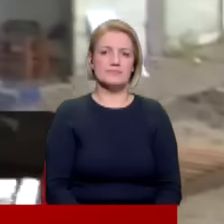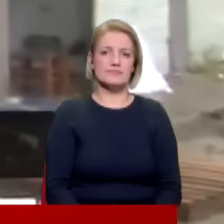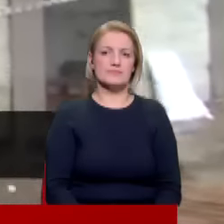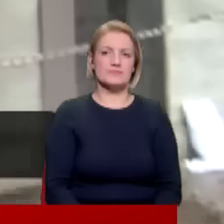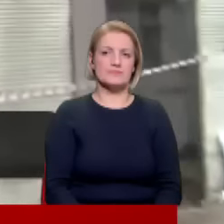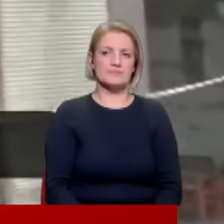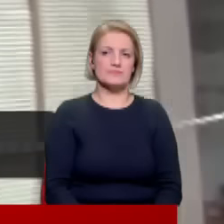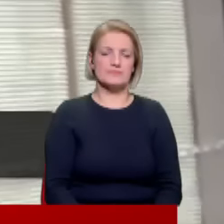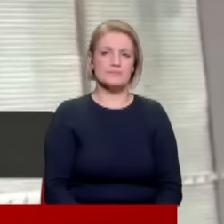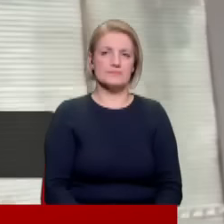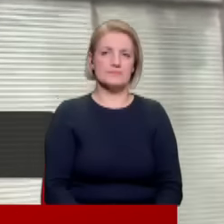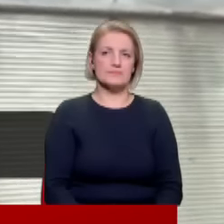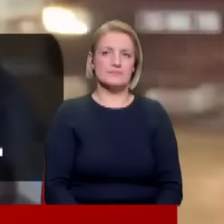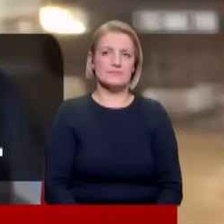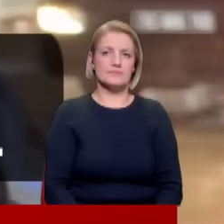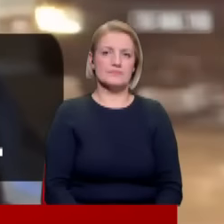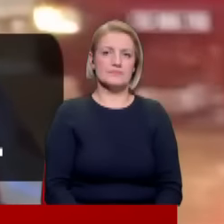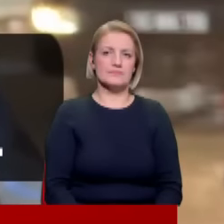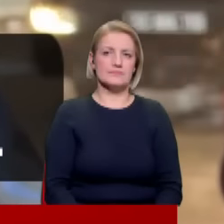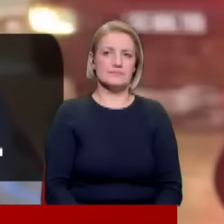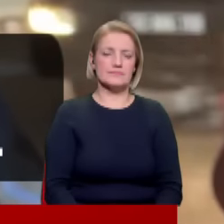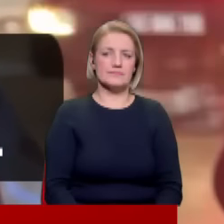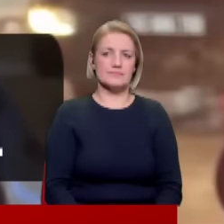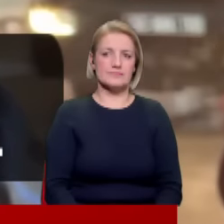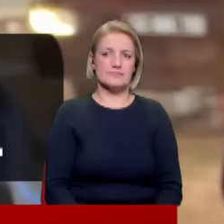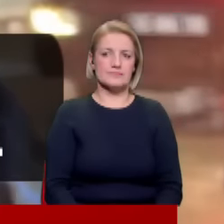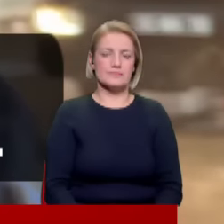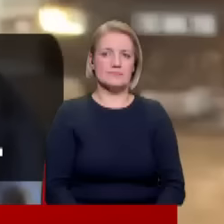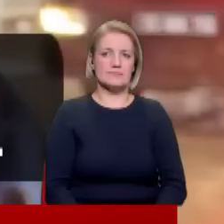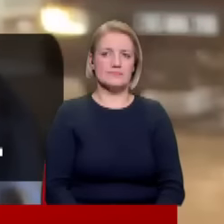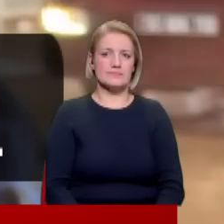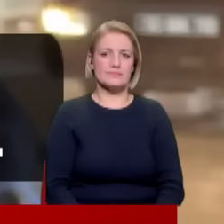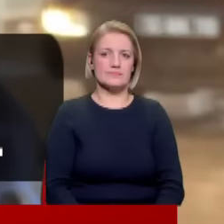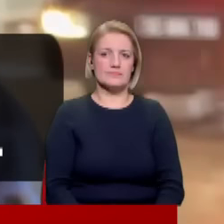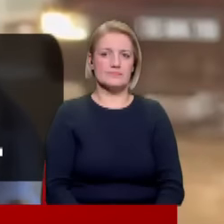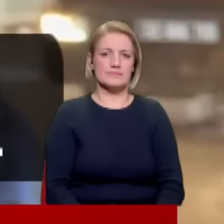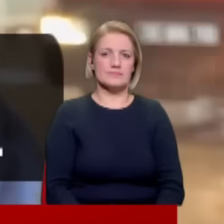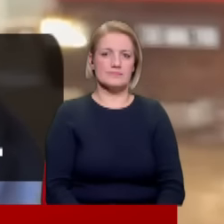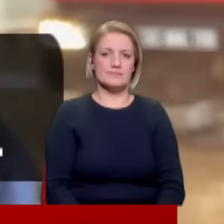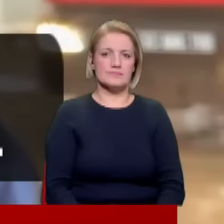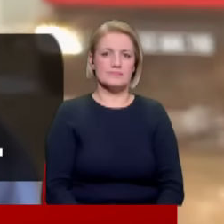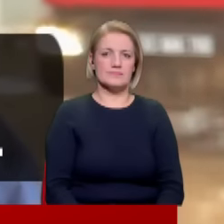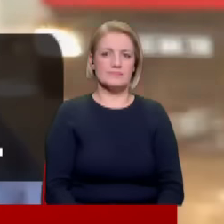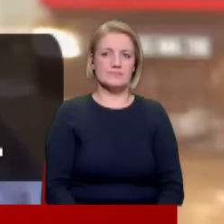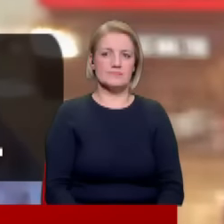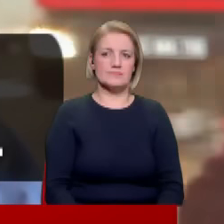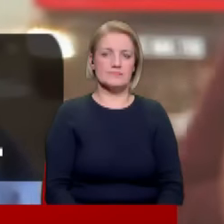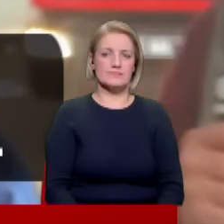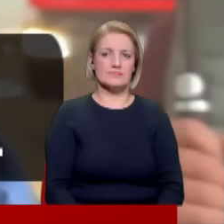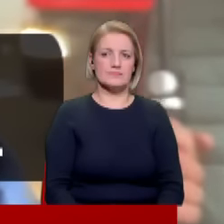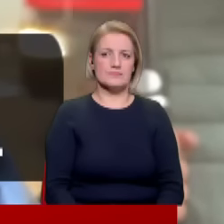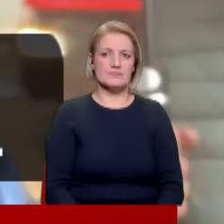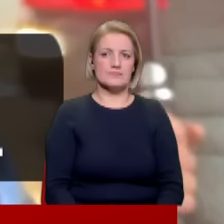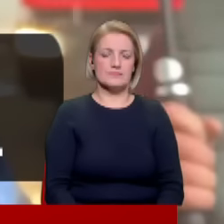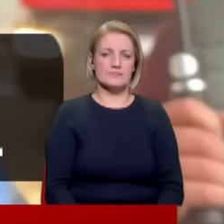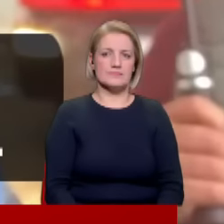Binanın içerisi tamamen balçıkla doldu. Zaten bölge hem yağmurlu bölge. 2020'de, 2021'de, 2023'te benzer